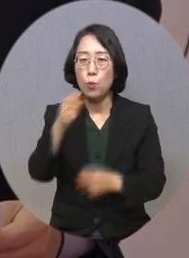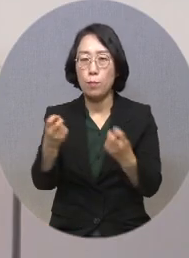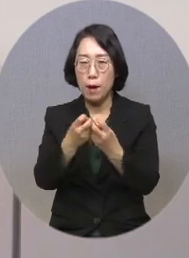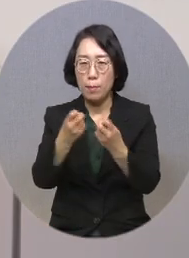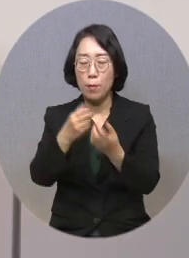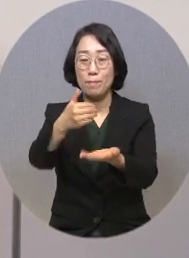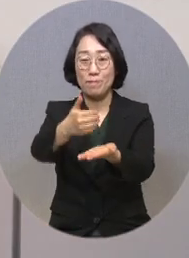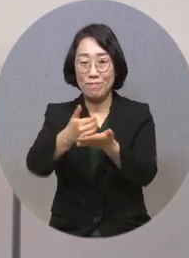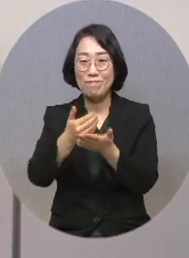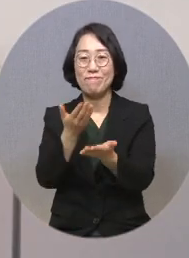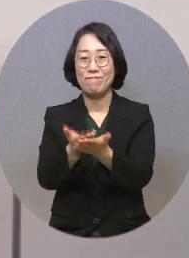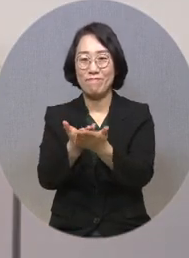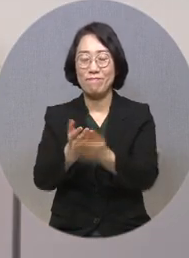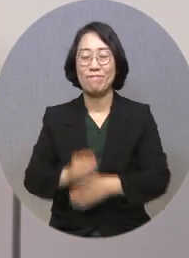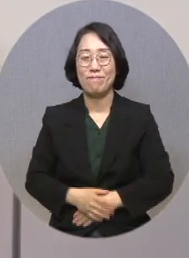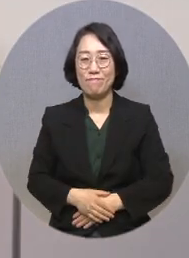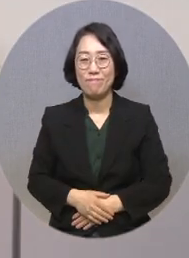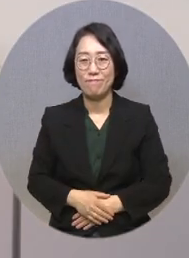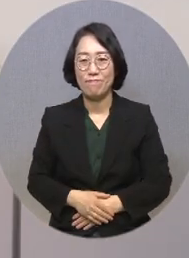네.